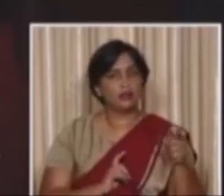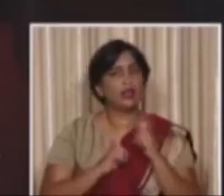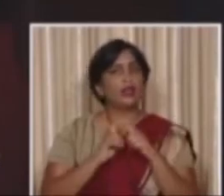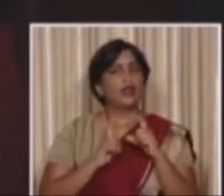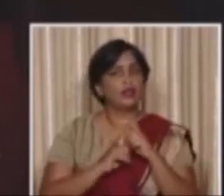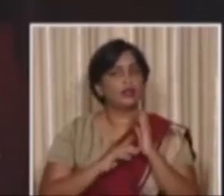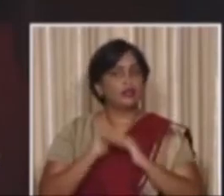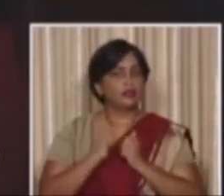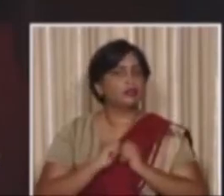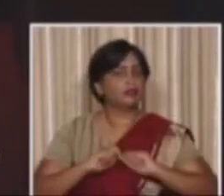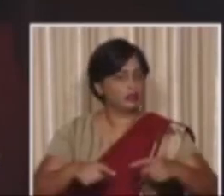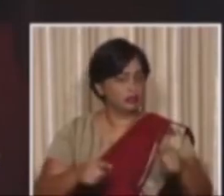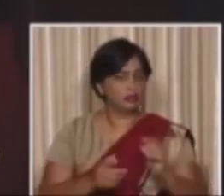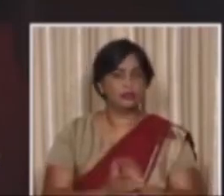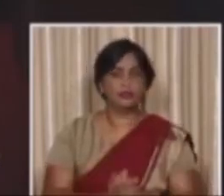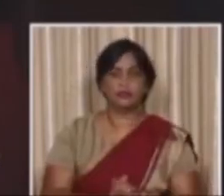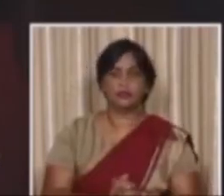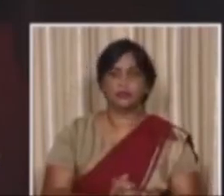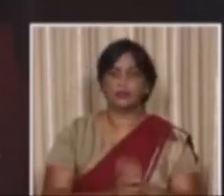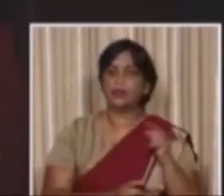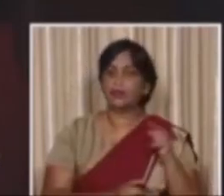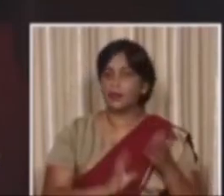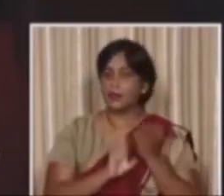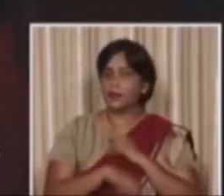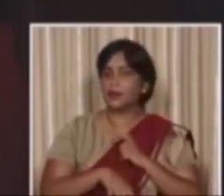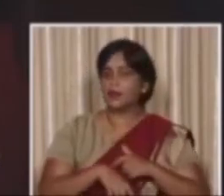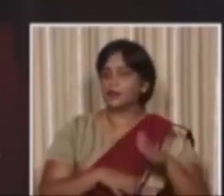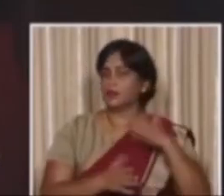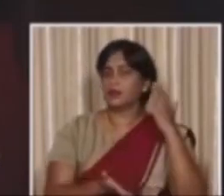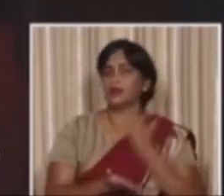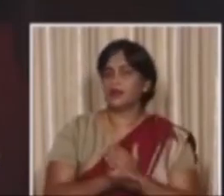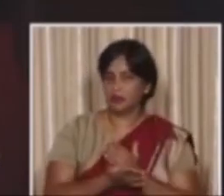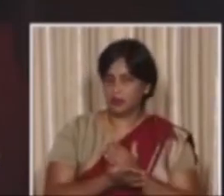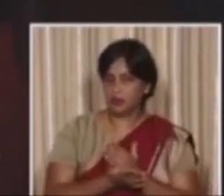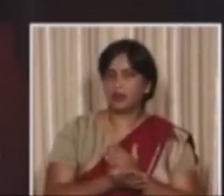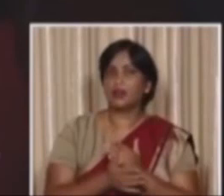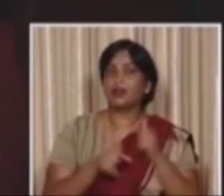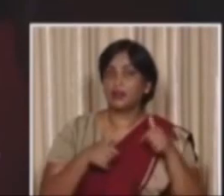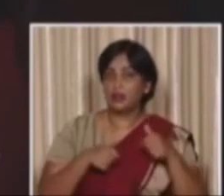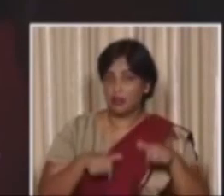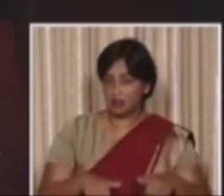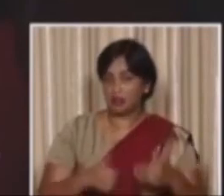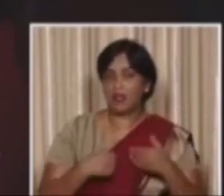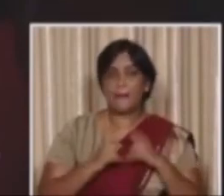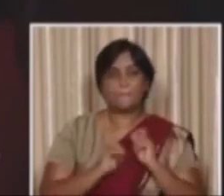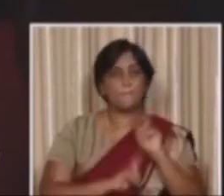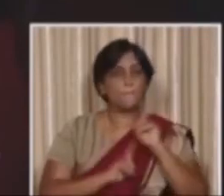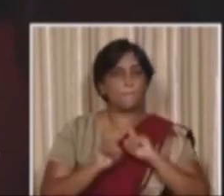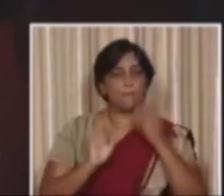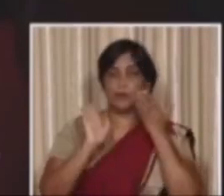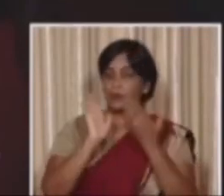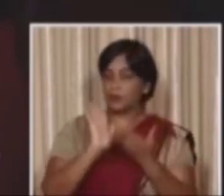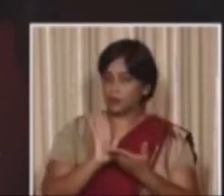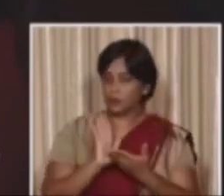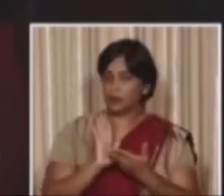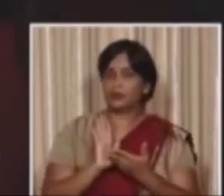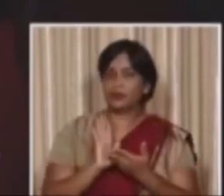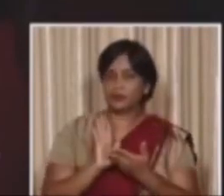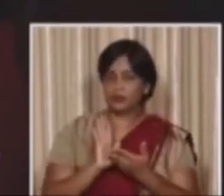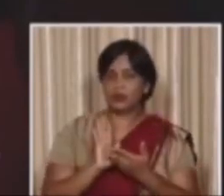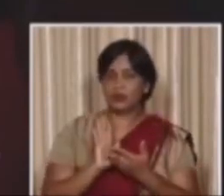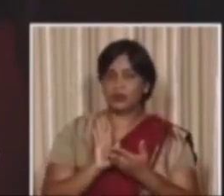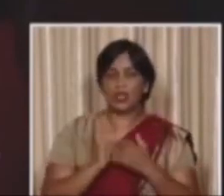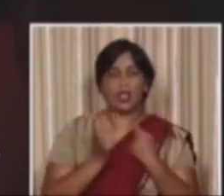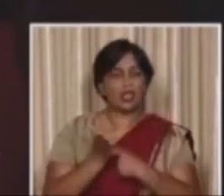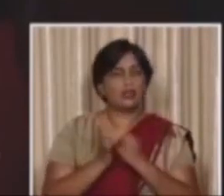கோடிக்கணக்கான கடன்களை செலுத்த தவறிய வர்த்தகர்களுக்கு அரசாங்கம் கடன் சலுகைகளை வழங்கிய போதிலும் பல்கலைக்கழக மாணவர்களுக்கு